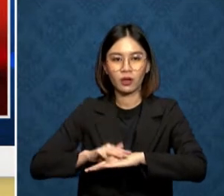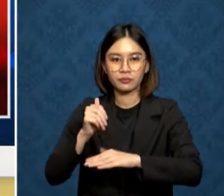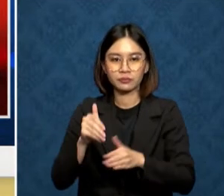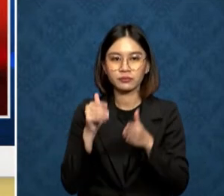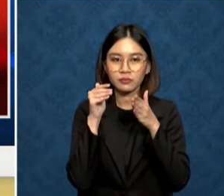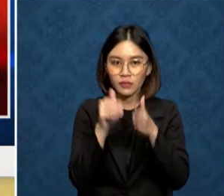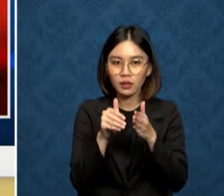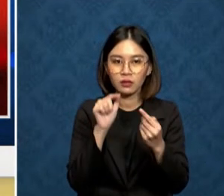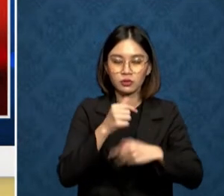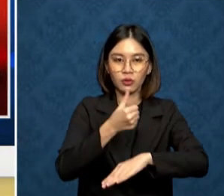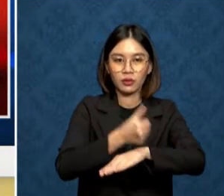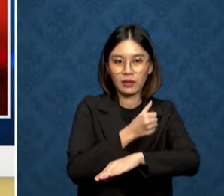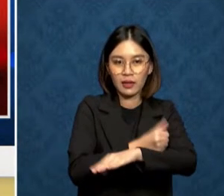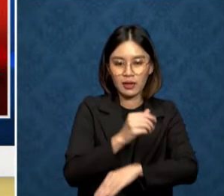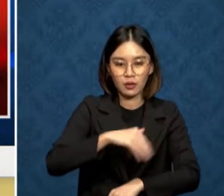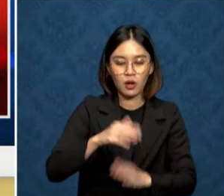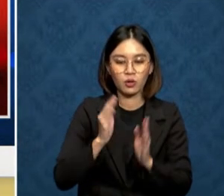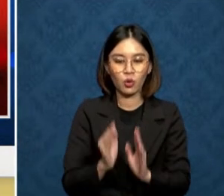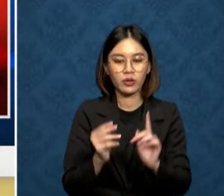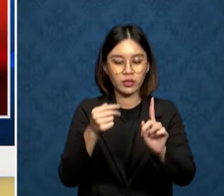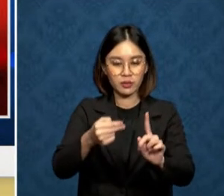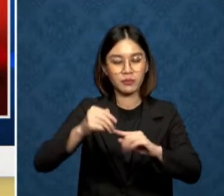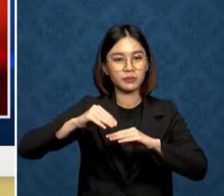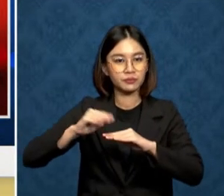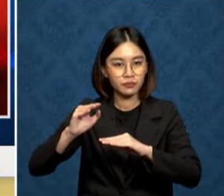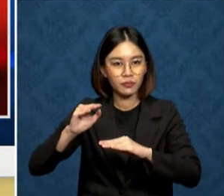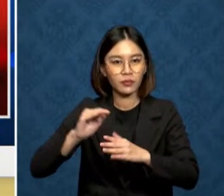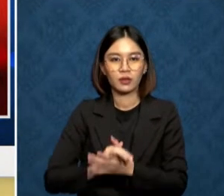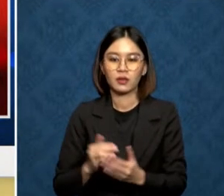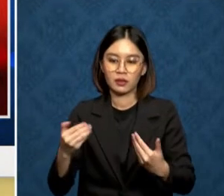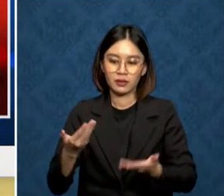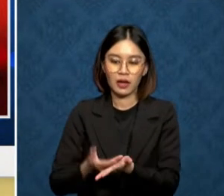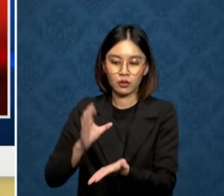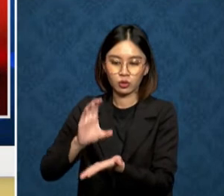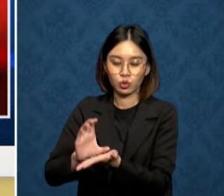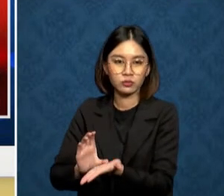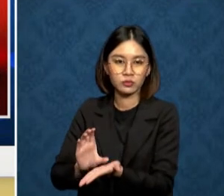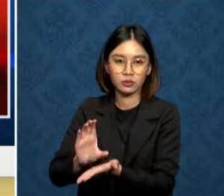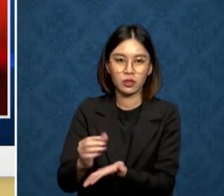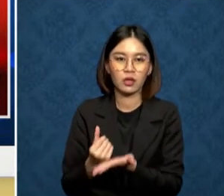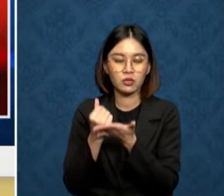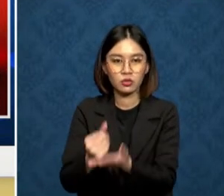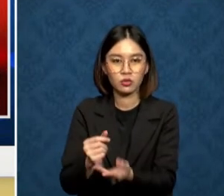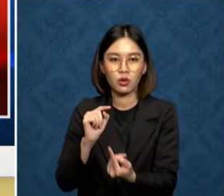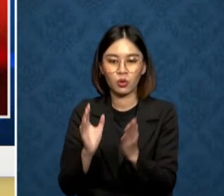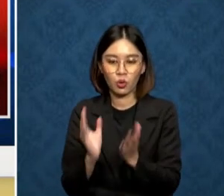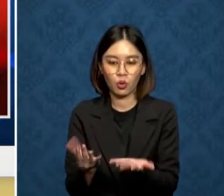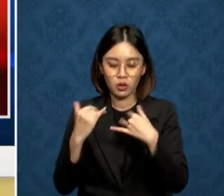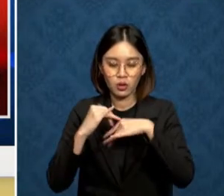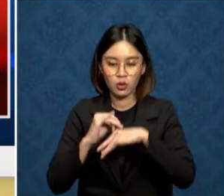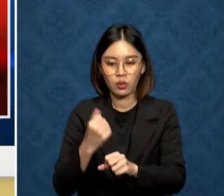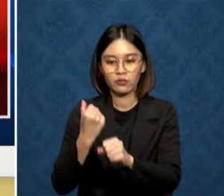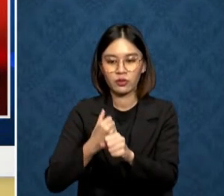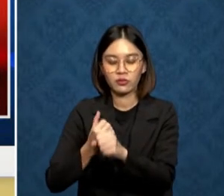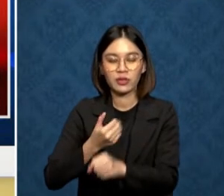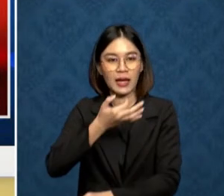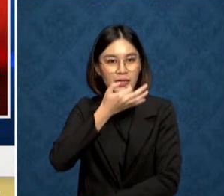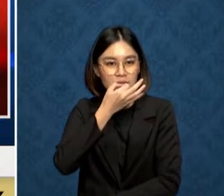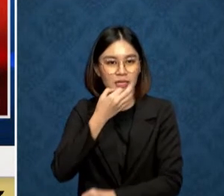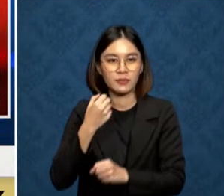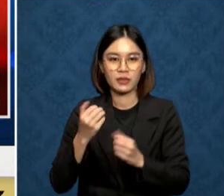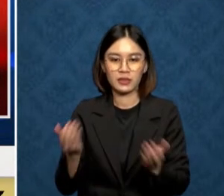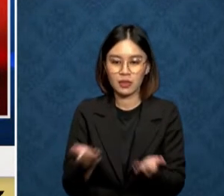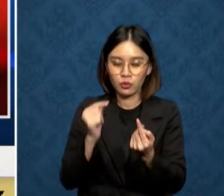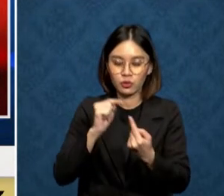เฉพาะให้แ่งงานนะครับเป็บื่นท่านครับรวไปถึงกองทุอุดหนุนผู้คร่ twor b รัการฝึกอาชีพ และสะดบสนุการ